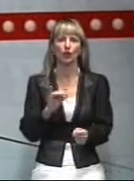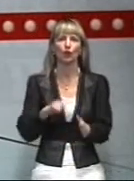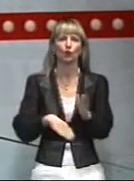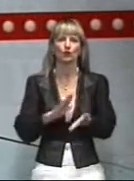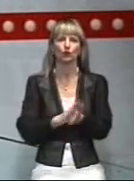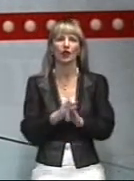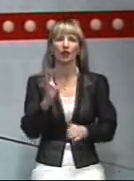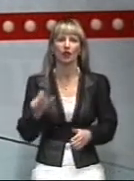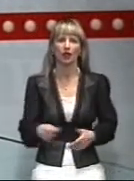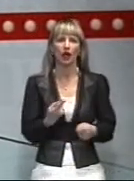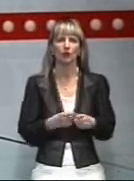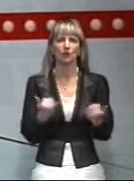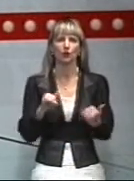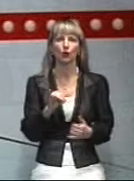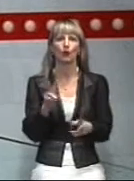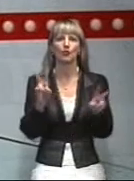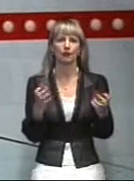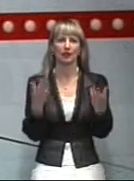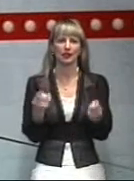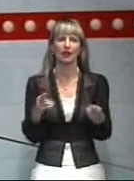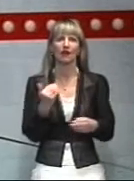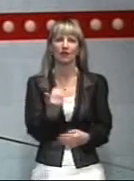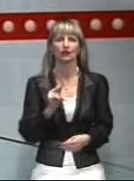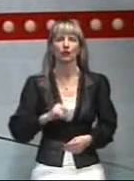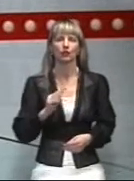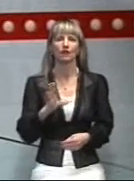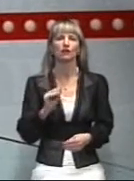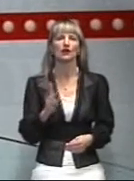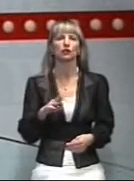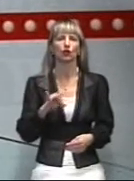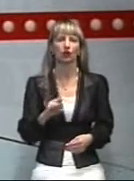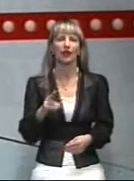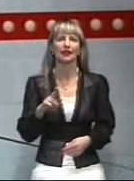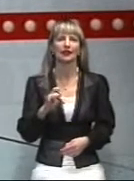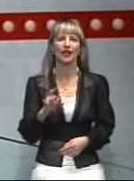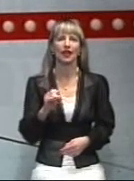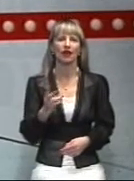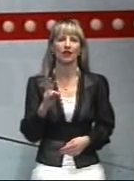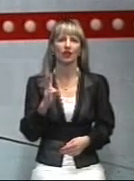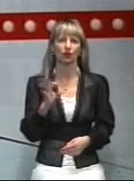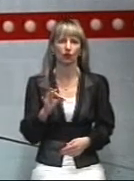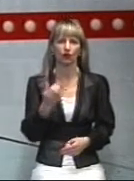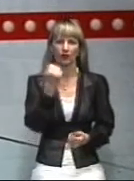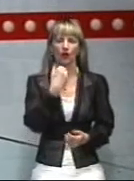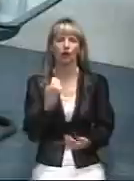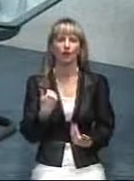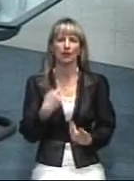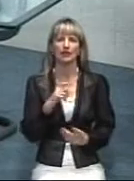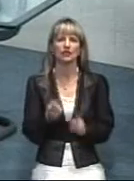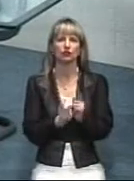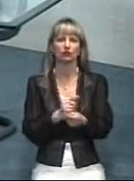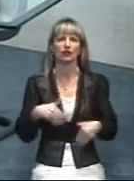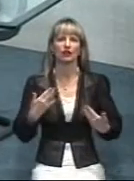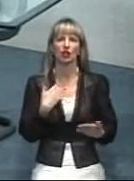дорогах? Про це сьогодні у темі дня. Для вас у студії працюють Віктор Дерев'янко. Дякуємо за сурдоперекład Ганні Кириченко. Вітаємо нашого